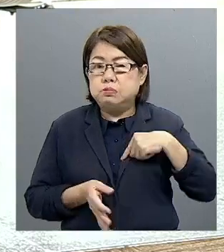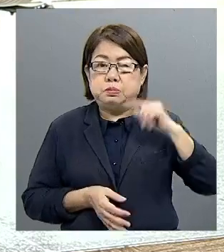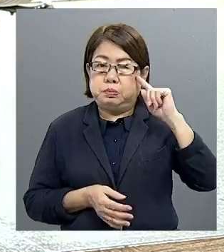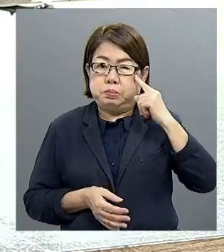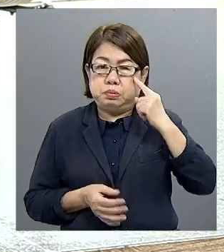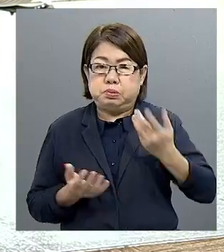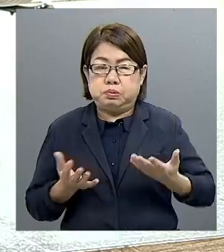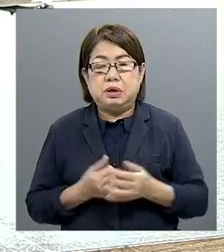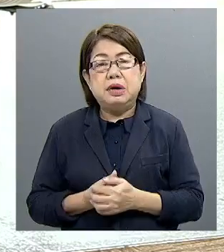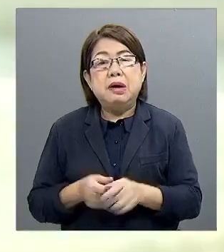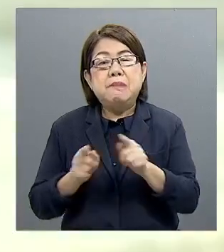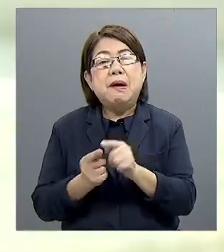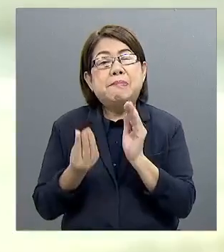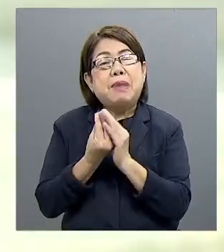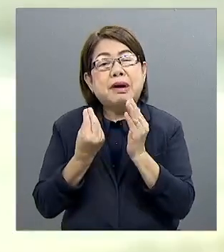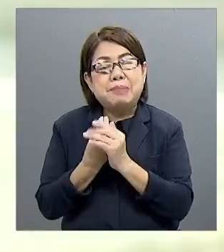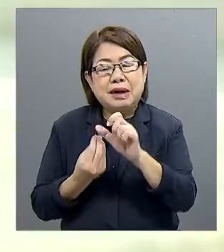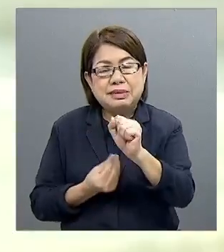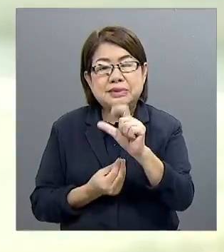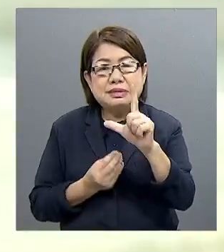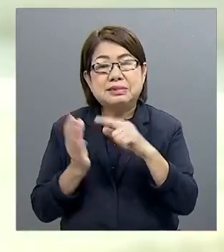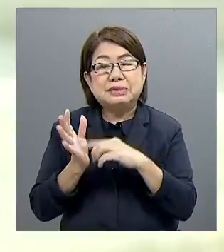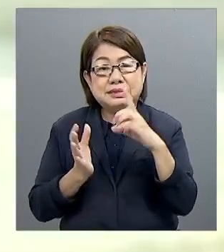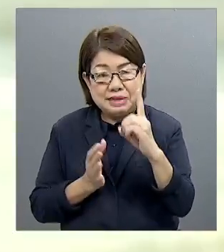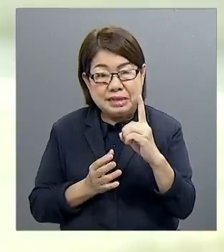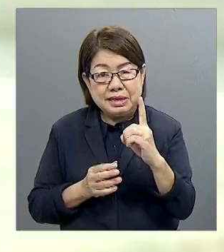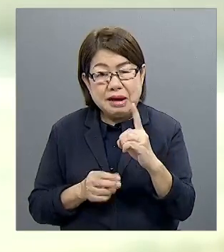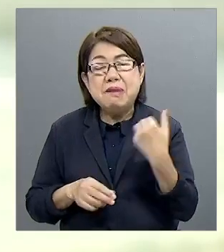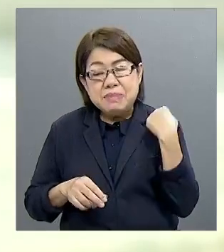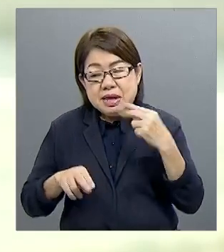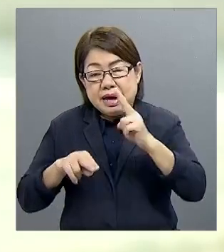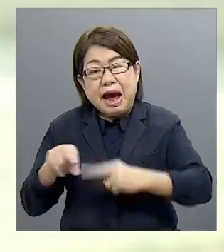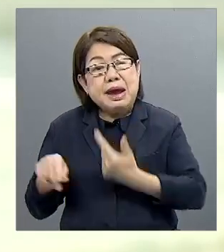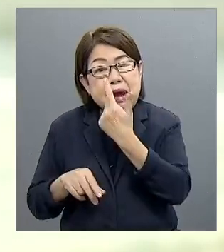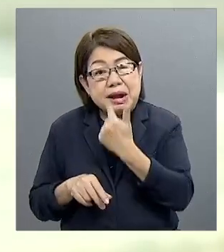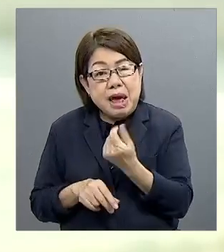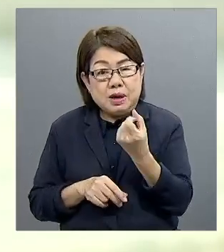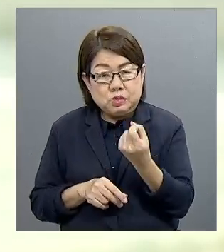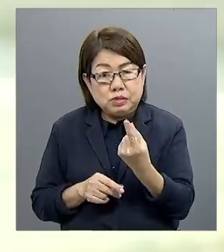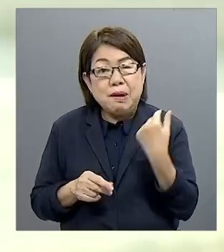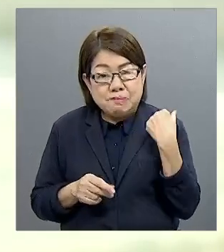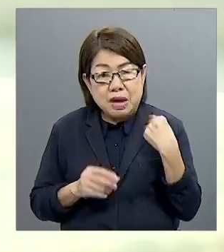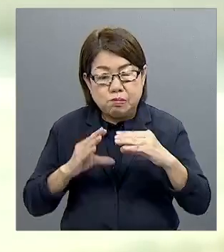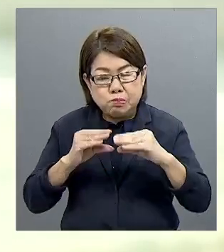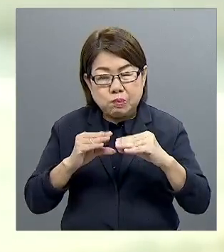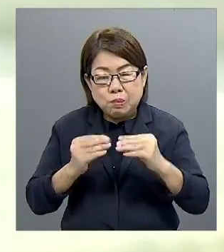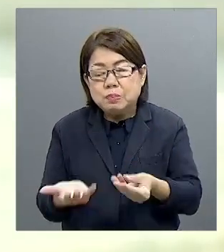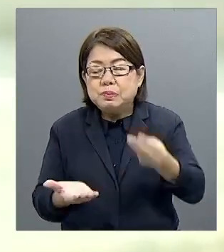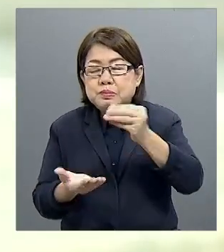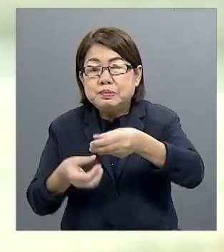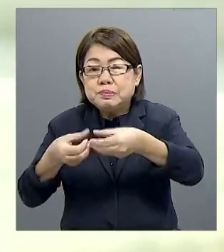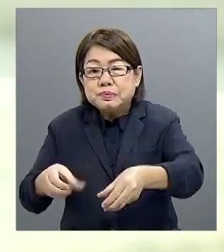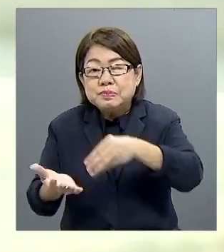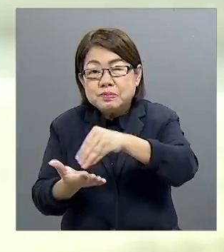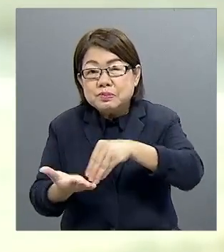ในสลัดบางอย่างที่ใส่ไข่แดงดิบไข่แดงดิบจะทำในนี่เลยในตัวดรีสซิ่งของมันเลยถึงจะอร่อยมันถึงจะมันครับเพราะฉะนั้นเนี่ยต้